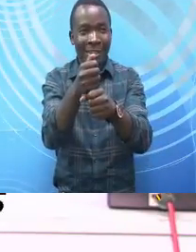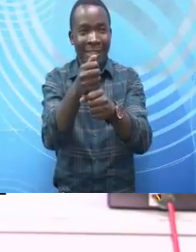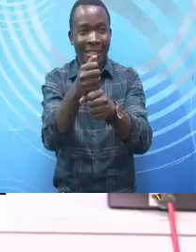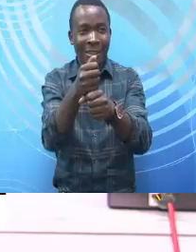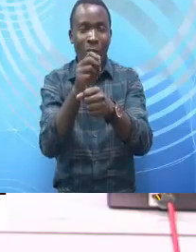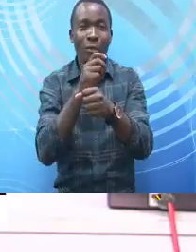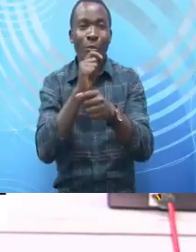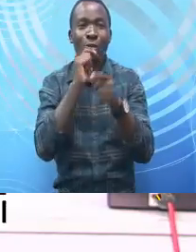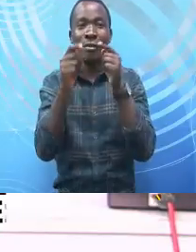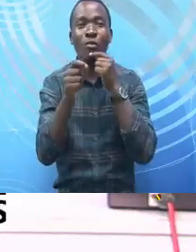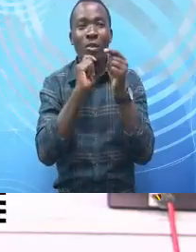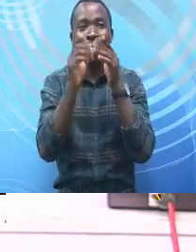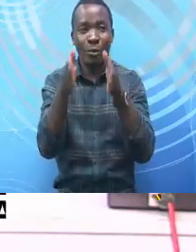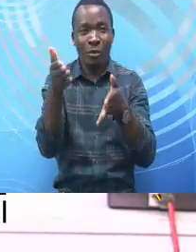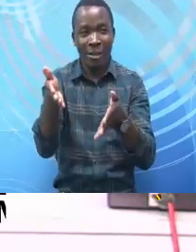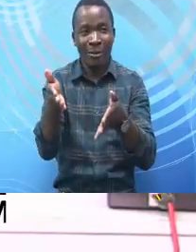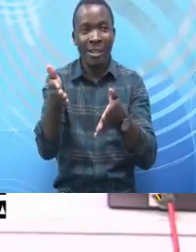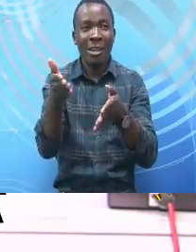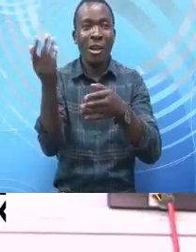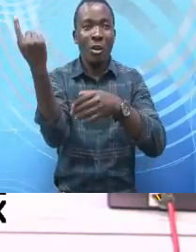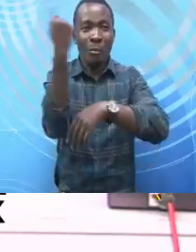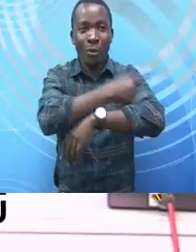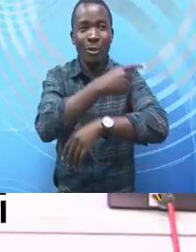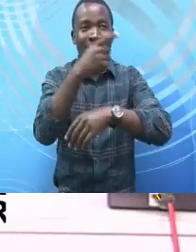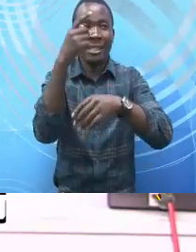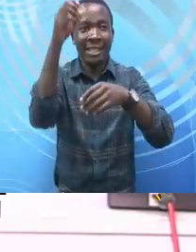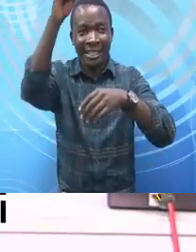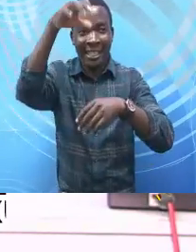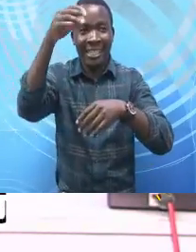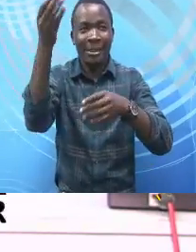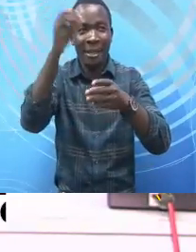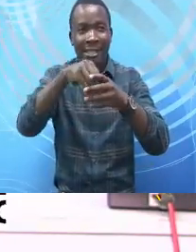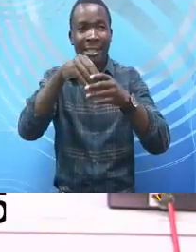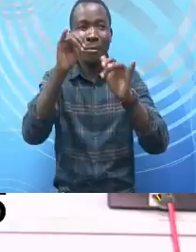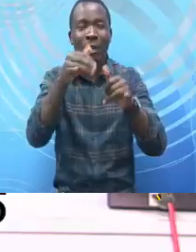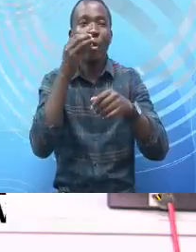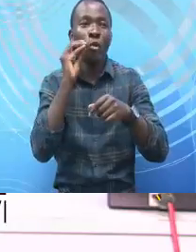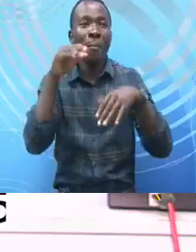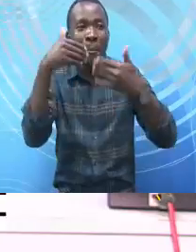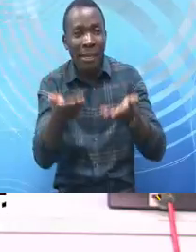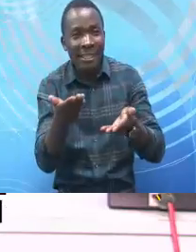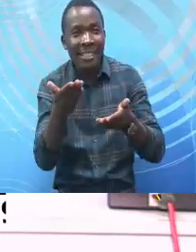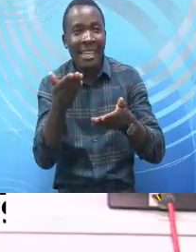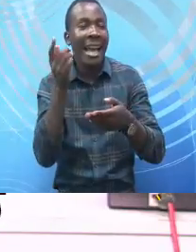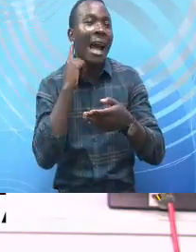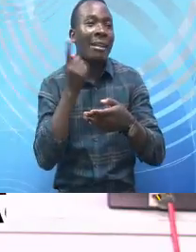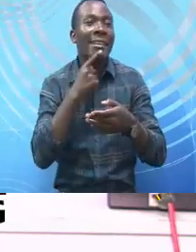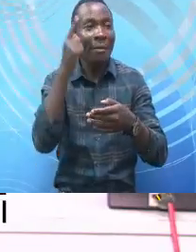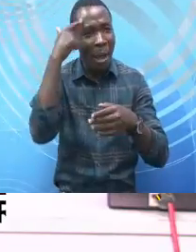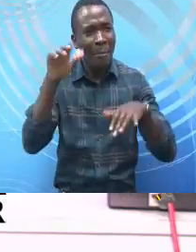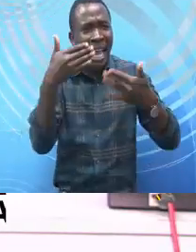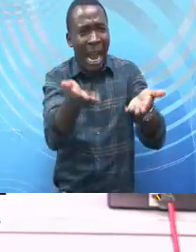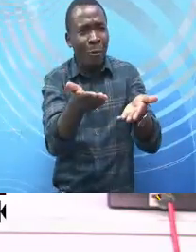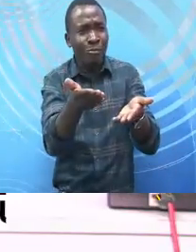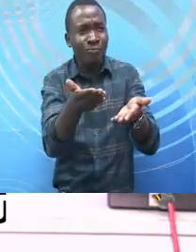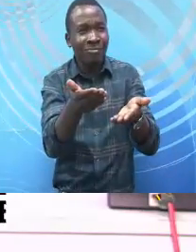Kevin Christian ku munsi Kigali yarigiye muri Guma mu rugo. Ari amakuru namwe niko mwayamenye cyangwa mwabonye gusa itangazo